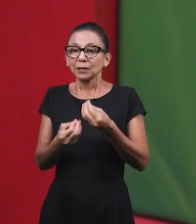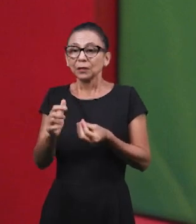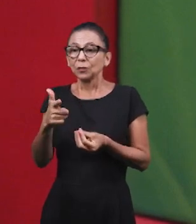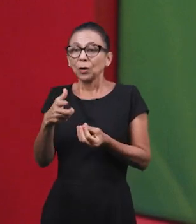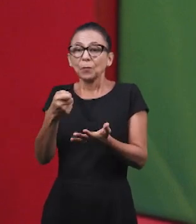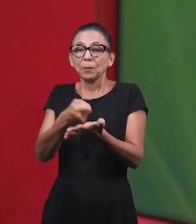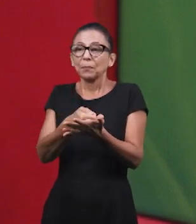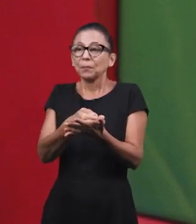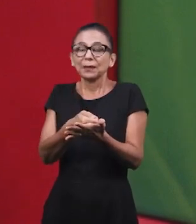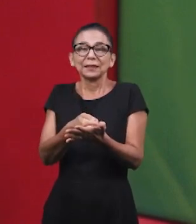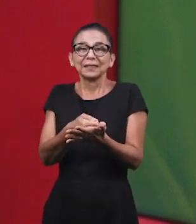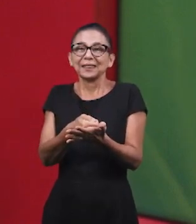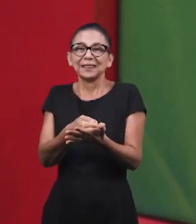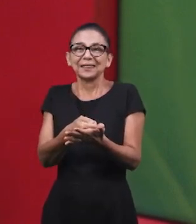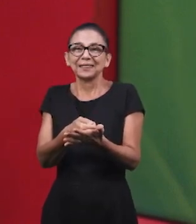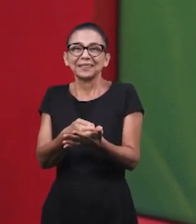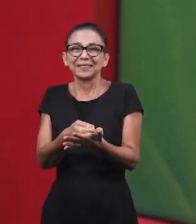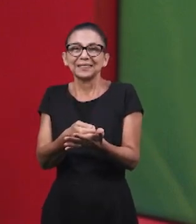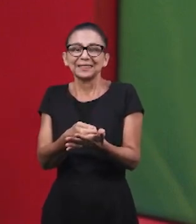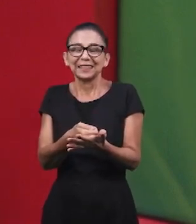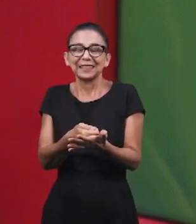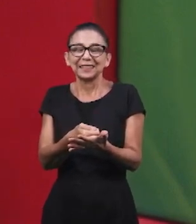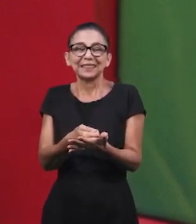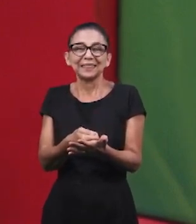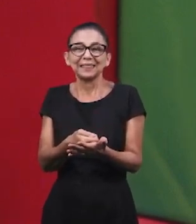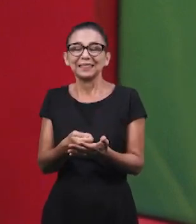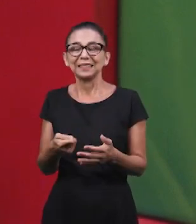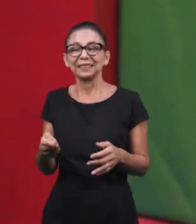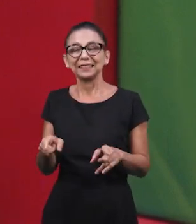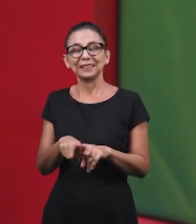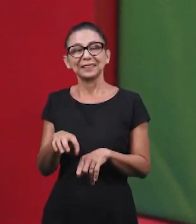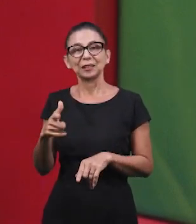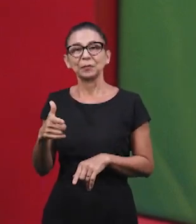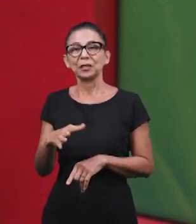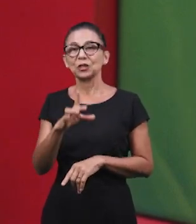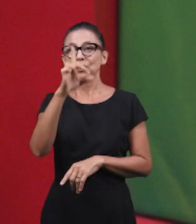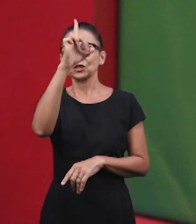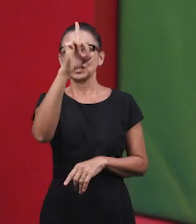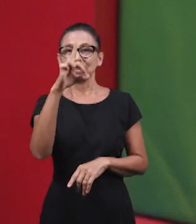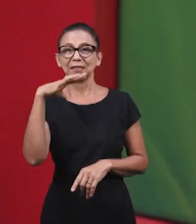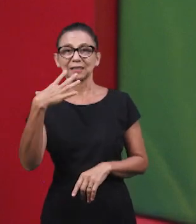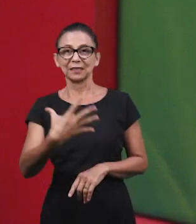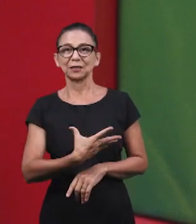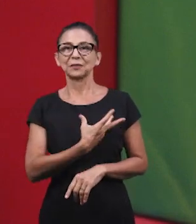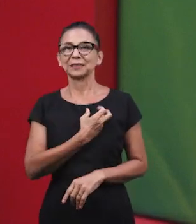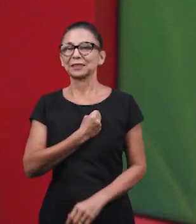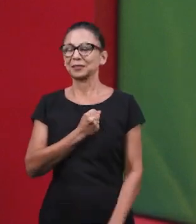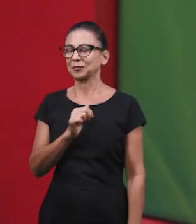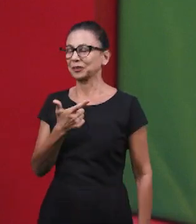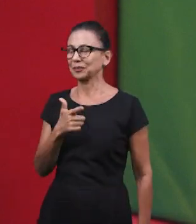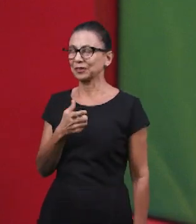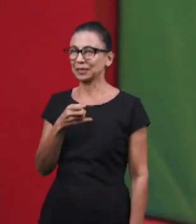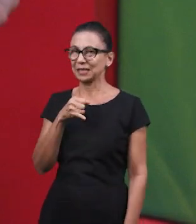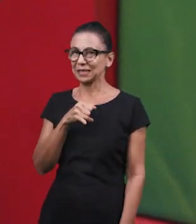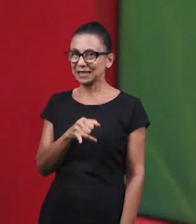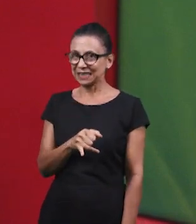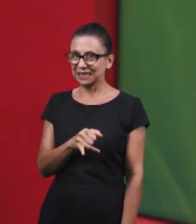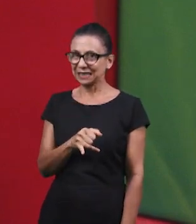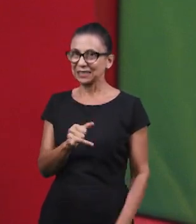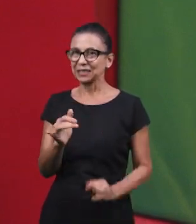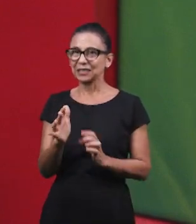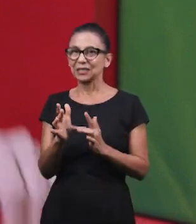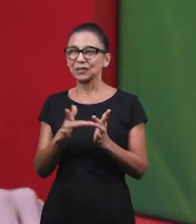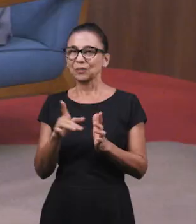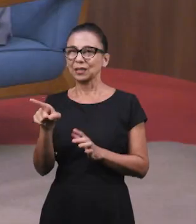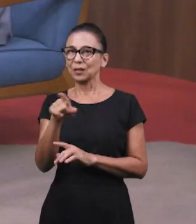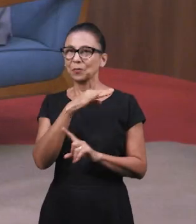salut si ce n'était pas le prix payé par Jésus. C'est pour cela qu'il n'est plus la manne. Maintenant, c'est Jésus, le pain vivant